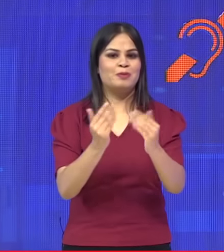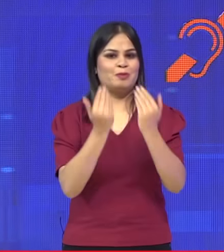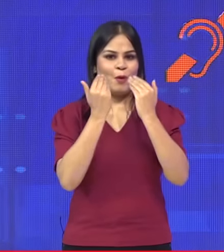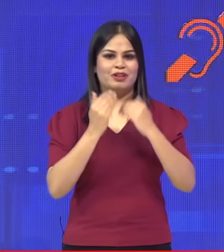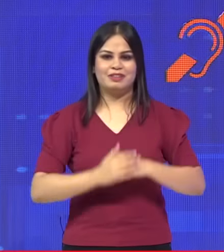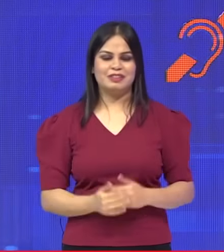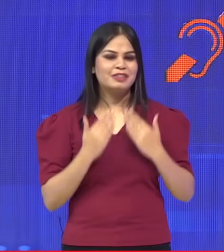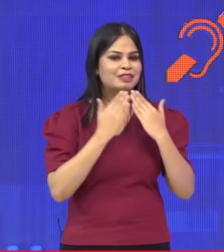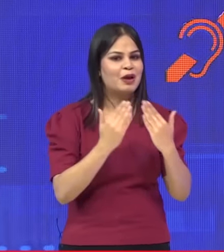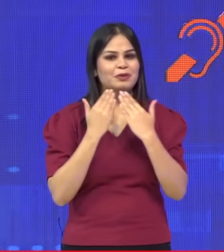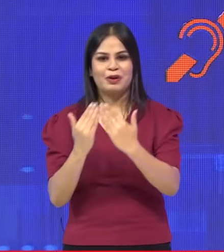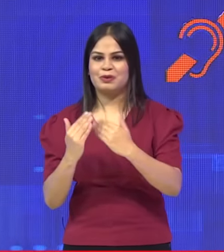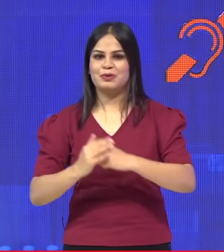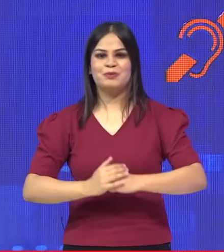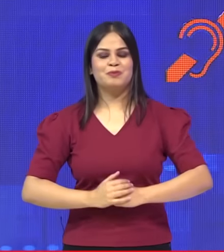मैच